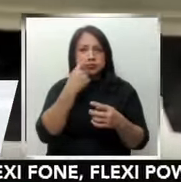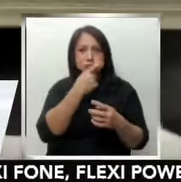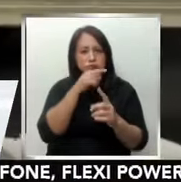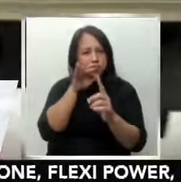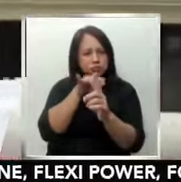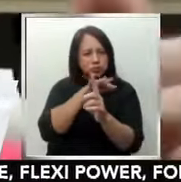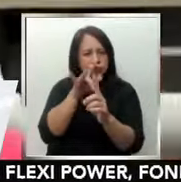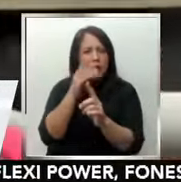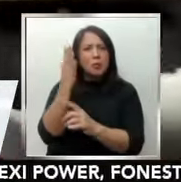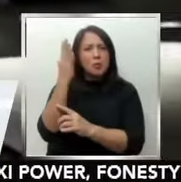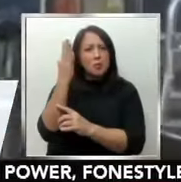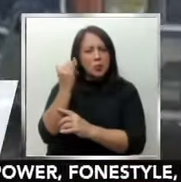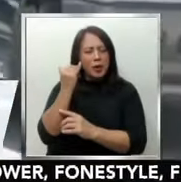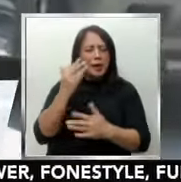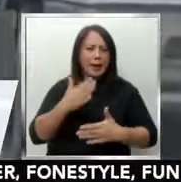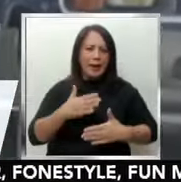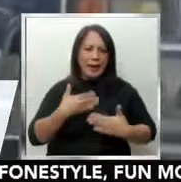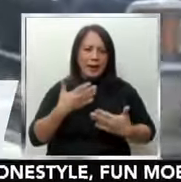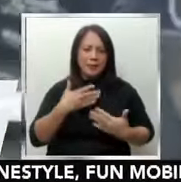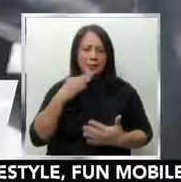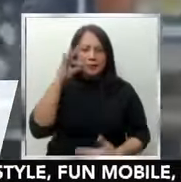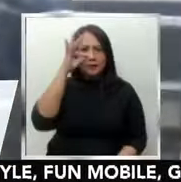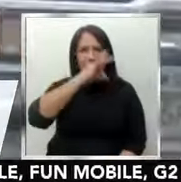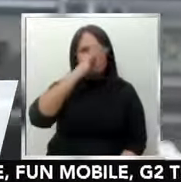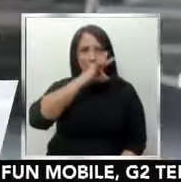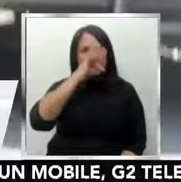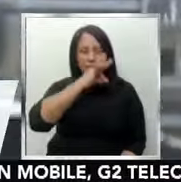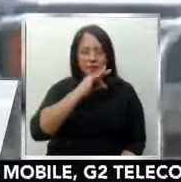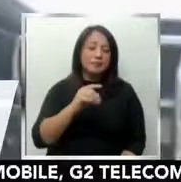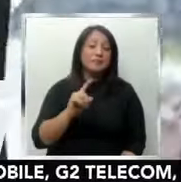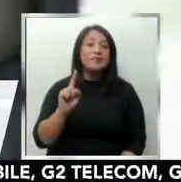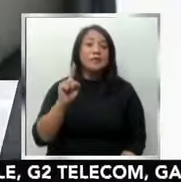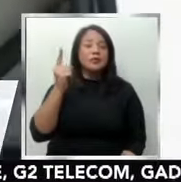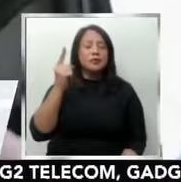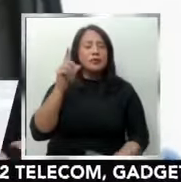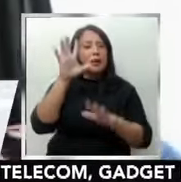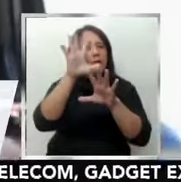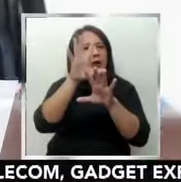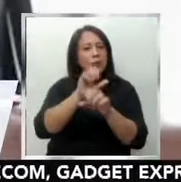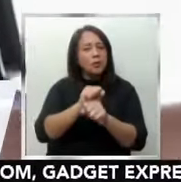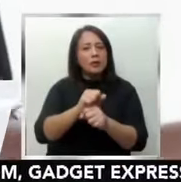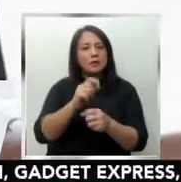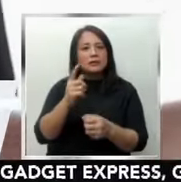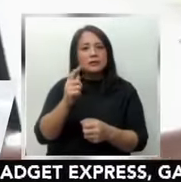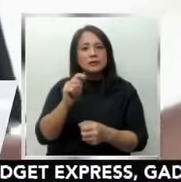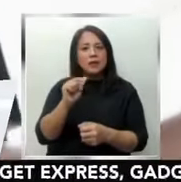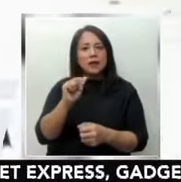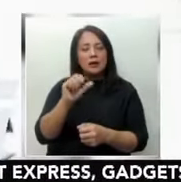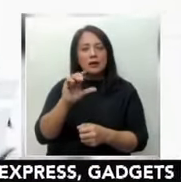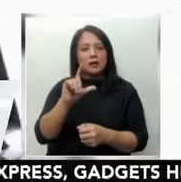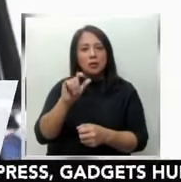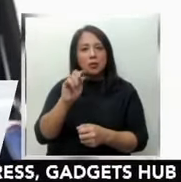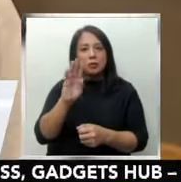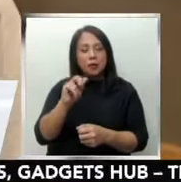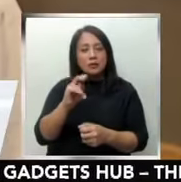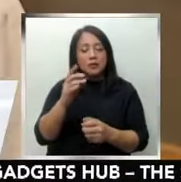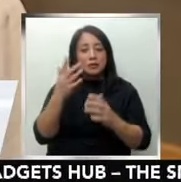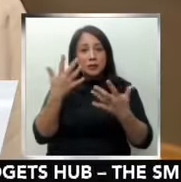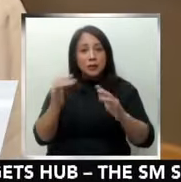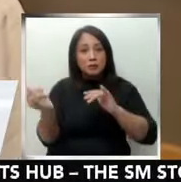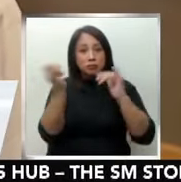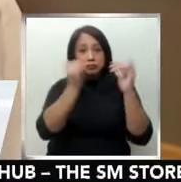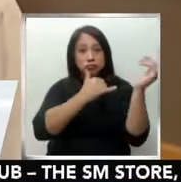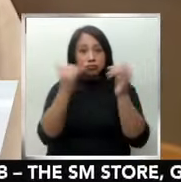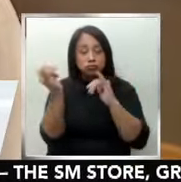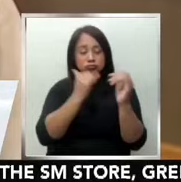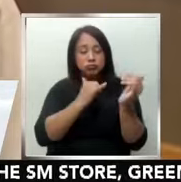baka maging Pilipino unang namang haraw siya sa takloban pagkatapos ng pananalasa ng Yolanda I saw